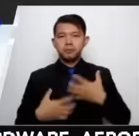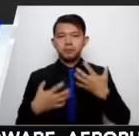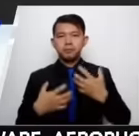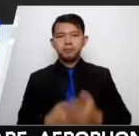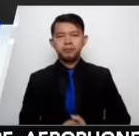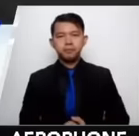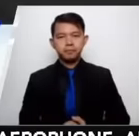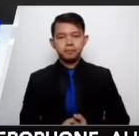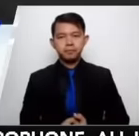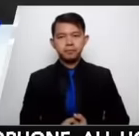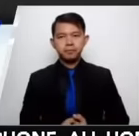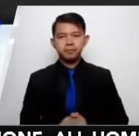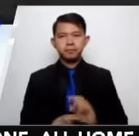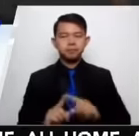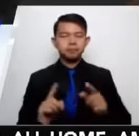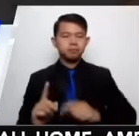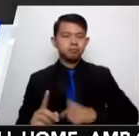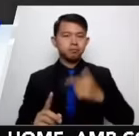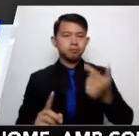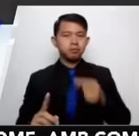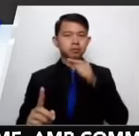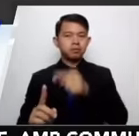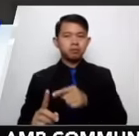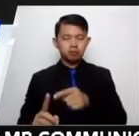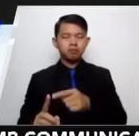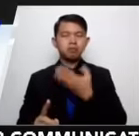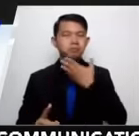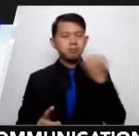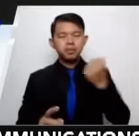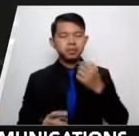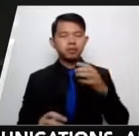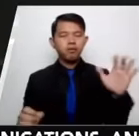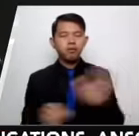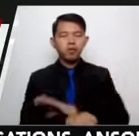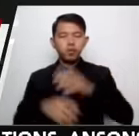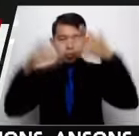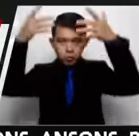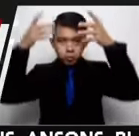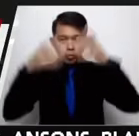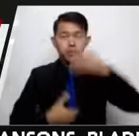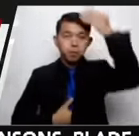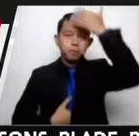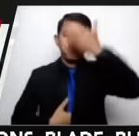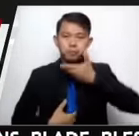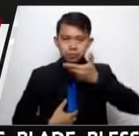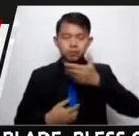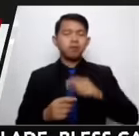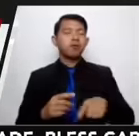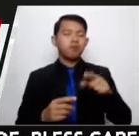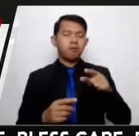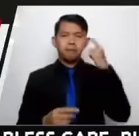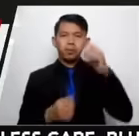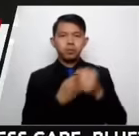tatanungin, mas mainam pa rin na full-face helmet ang gamitin. For safety sa rider din po sir, para